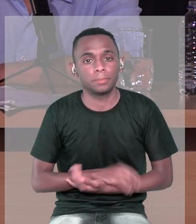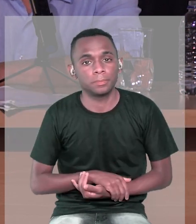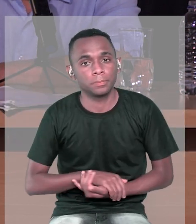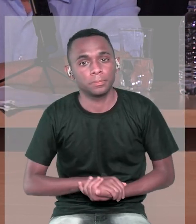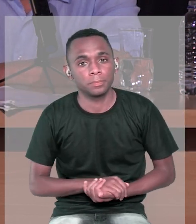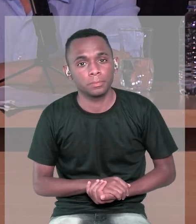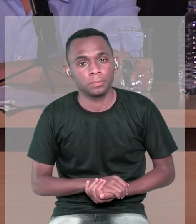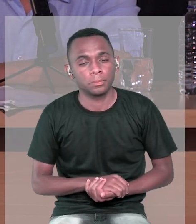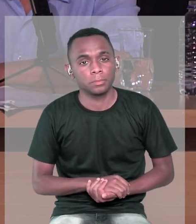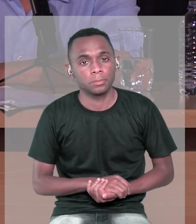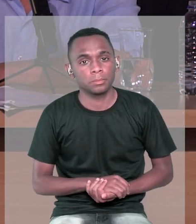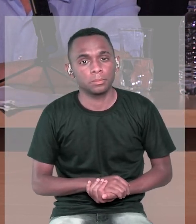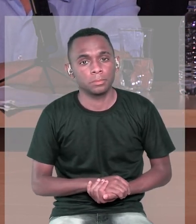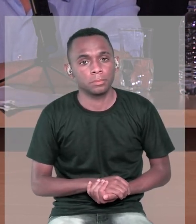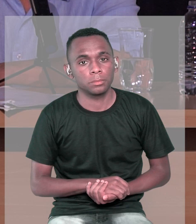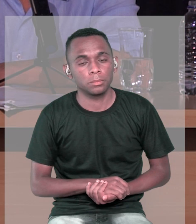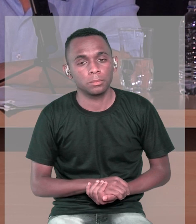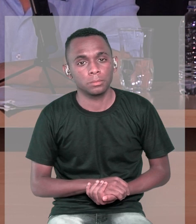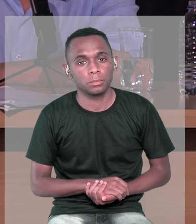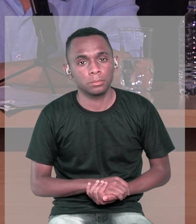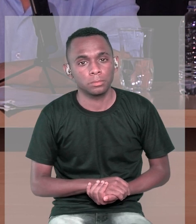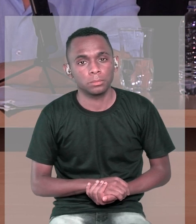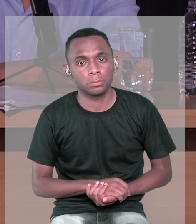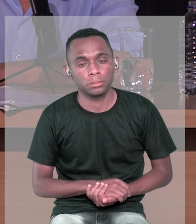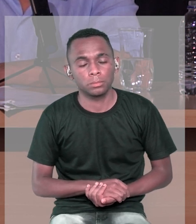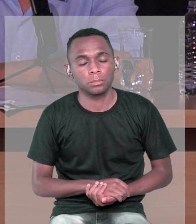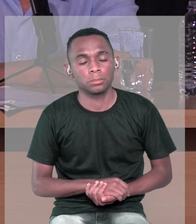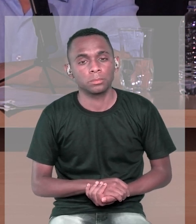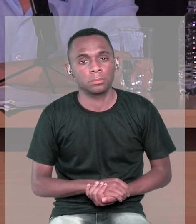que le propre de ce que j'appelle